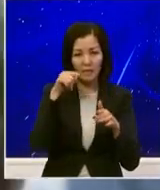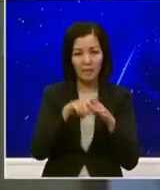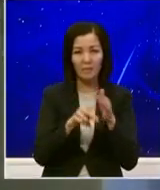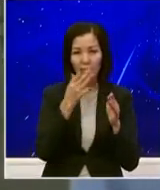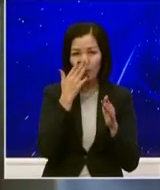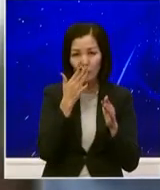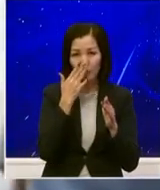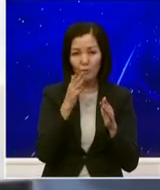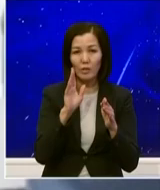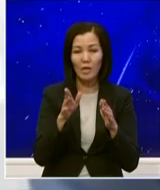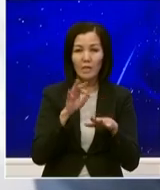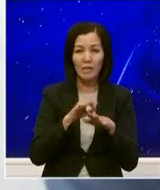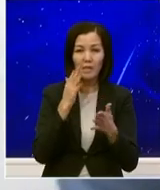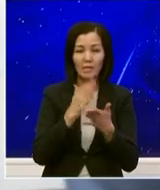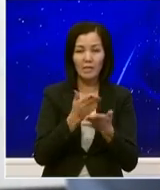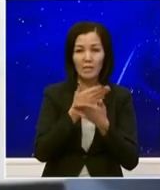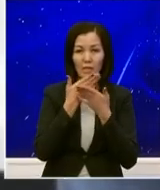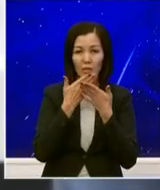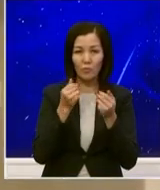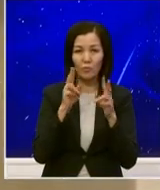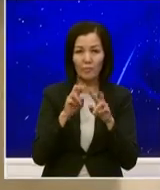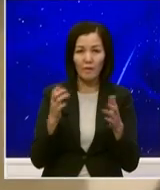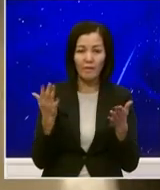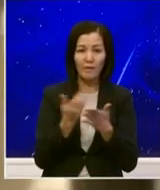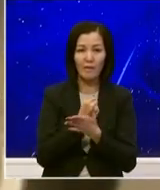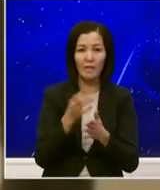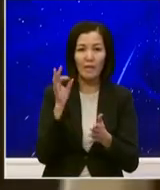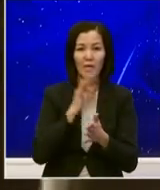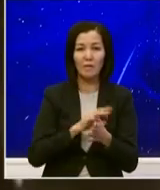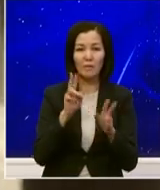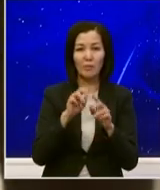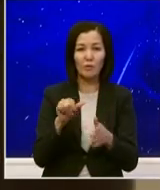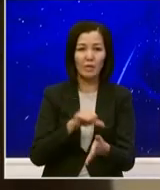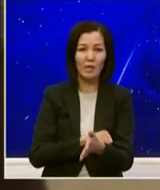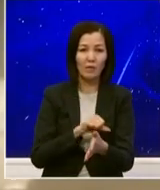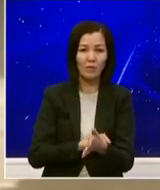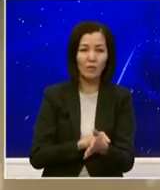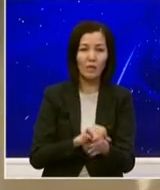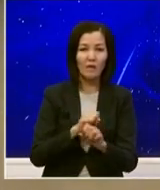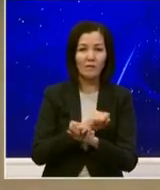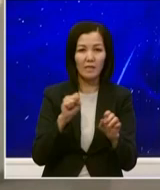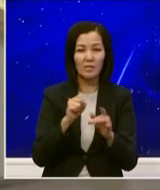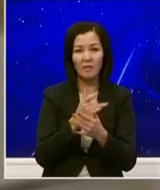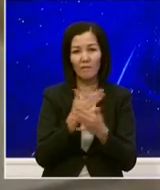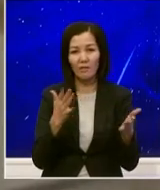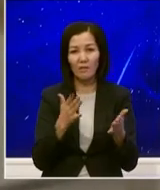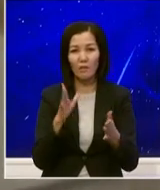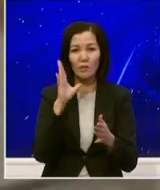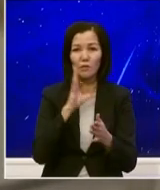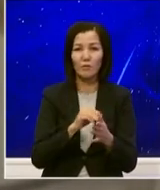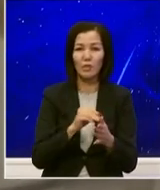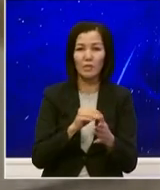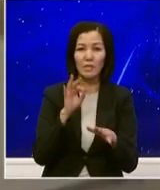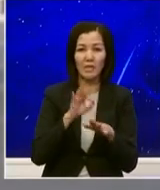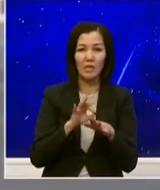заразен человек или нет. Как известно, собаки часто используются для поиска наркотиков и взрывчатых веществ. Но они также успешно